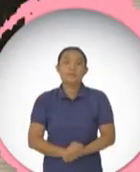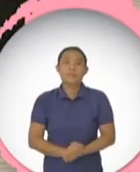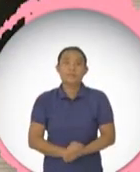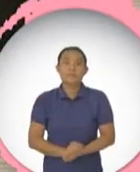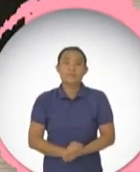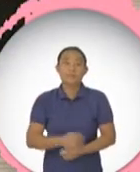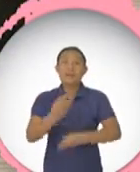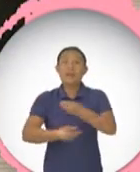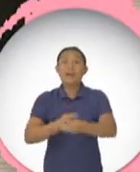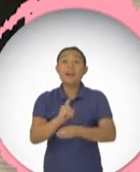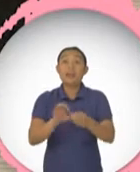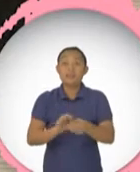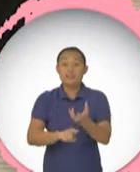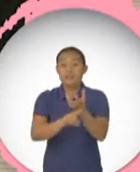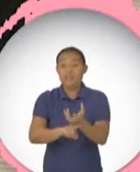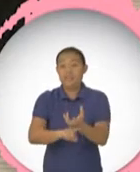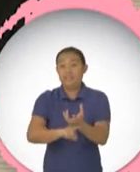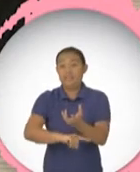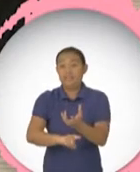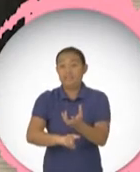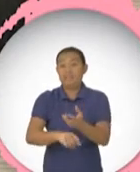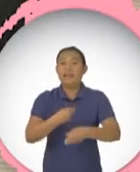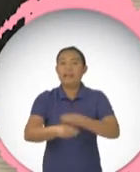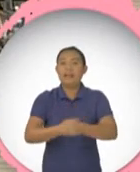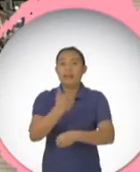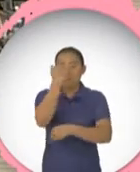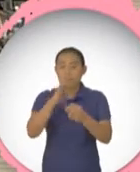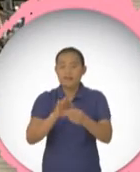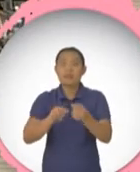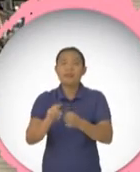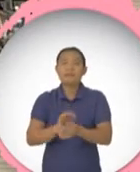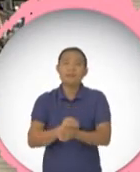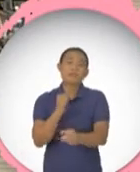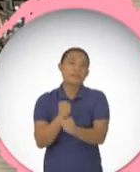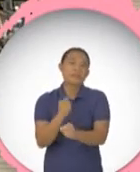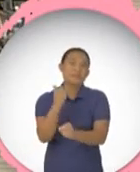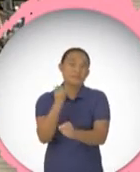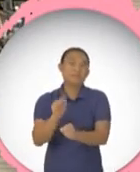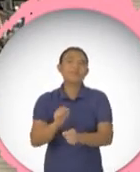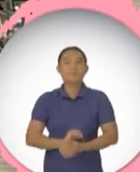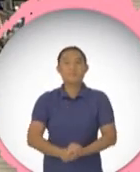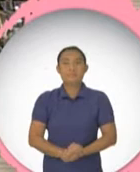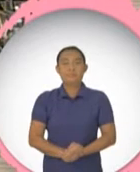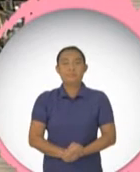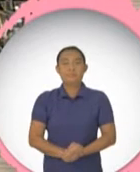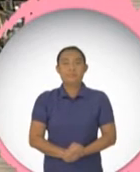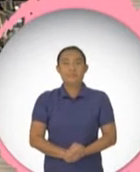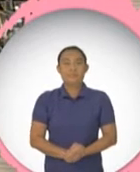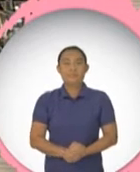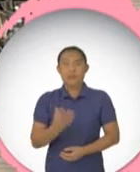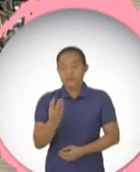ากแล้วเขาจะชั่งกิโลขายอะค่ะเพราะว่ามันไม่เปลืองเวลาในการทำ ครับผม เดี๋ยวอันนี ้ที่ตัดเหลือ ใ